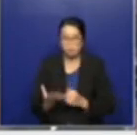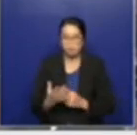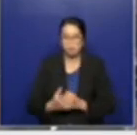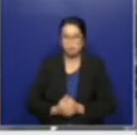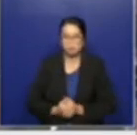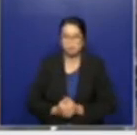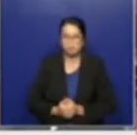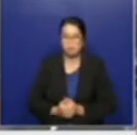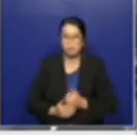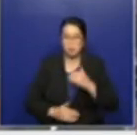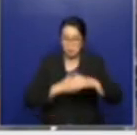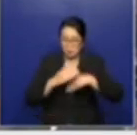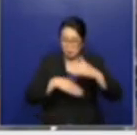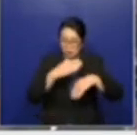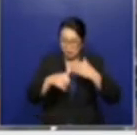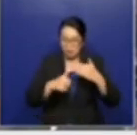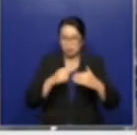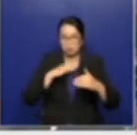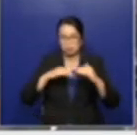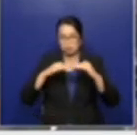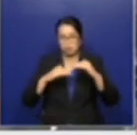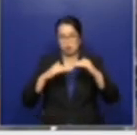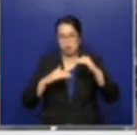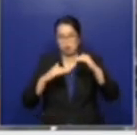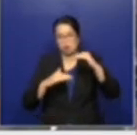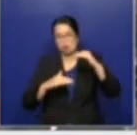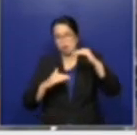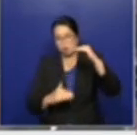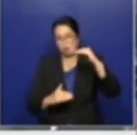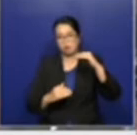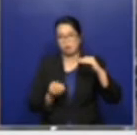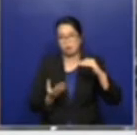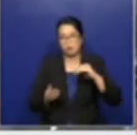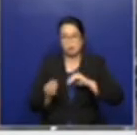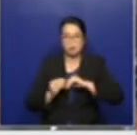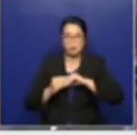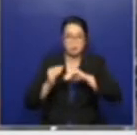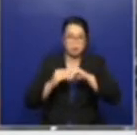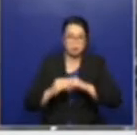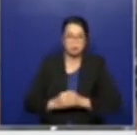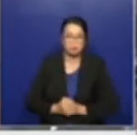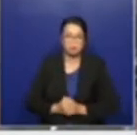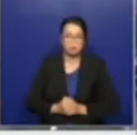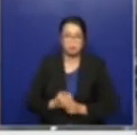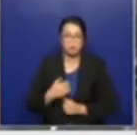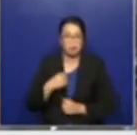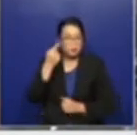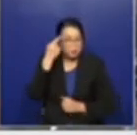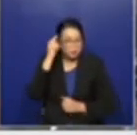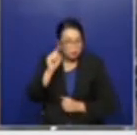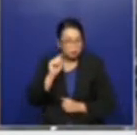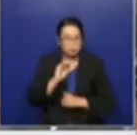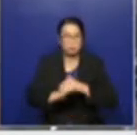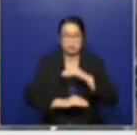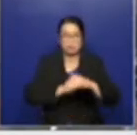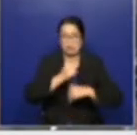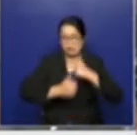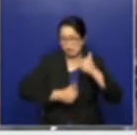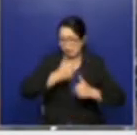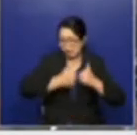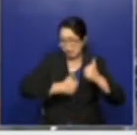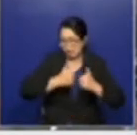ยิ่งพัฒนายิ่งเหลื่อมล้ำเพราะอะไรครับเพราะเราเนี่ยมุ่งเน้นจะพัฒนาแข่งขันประเ